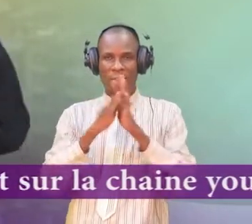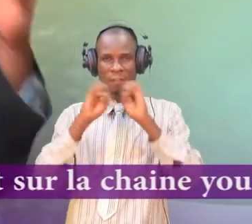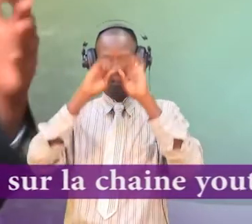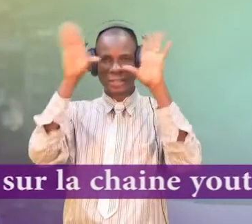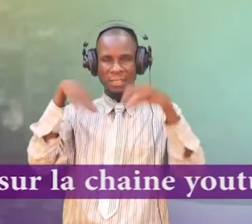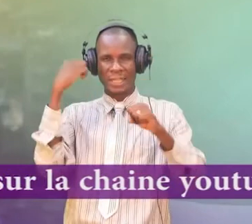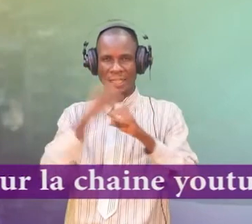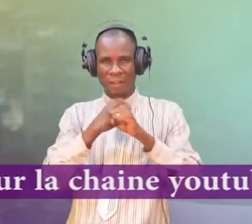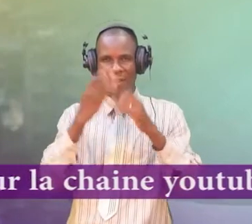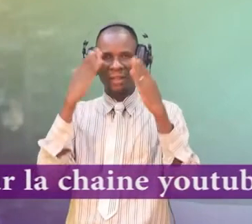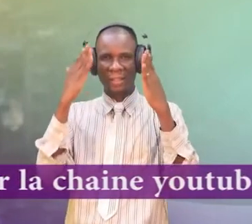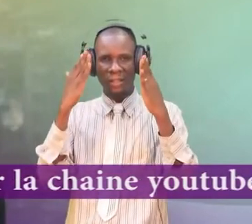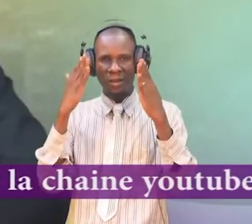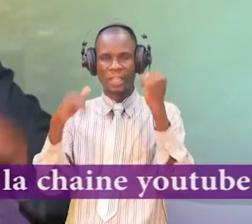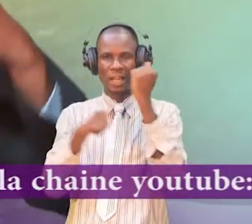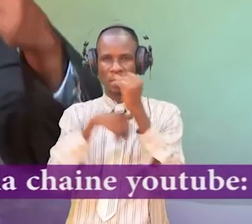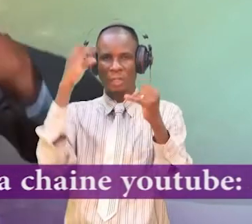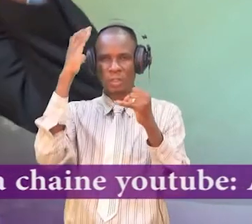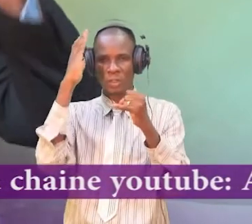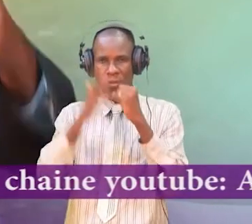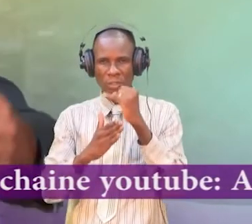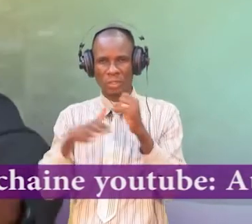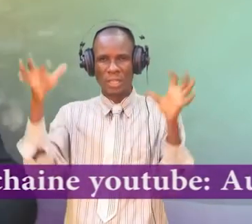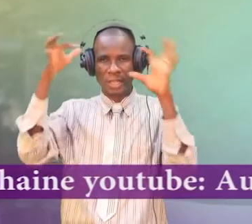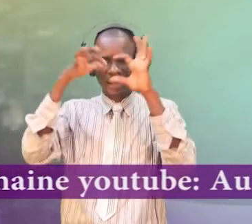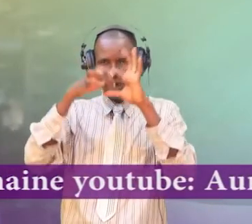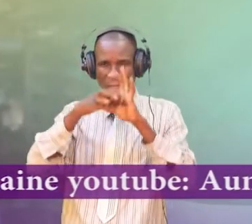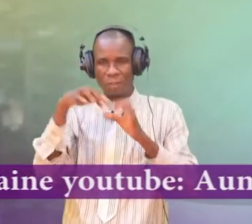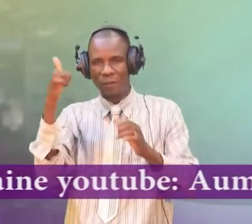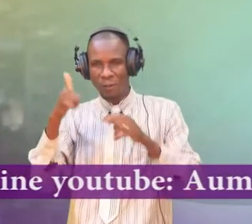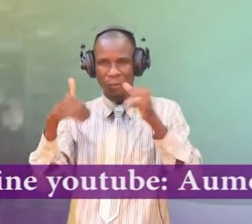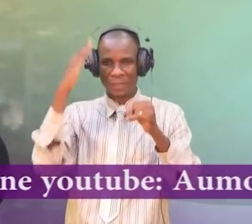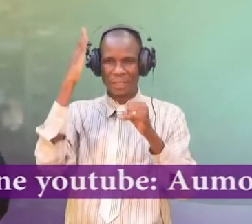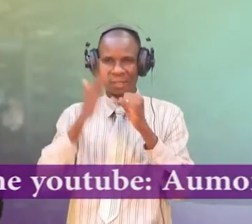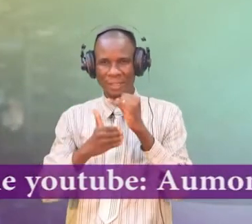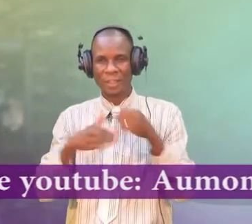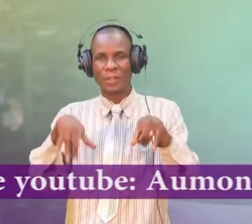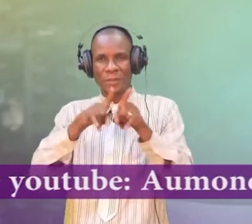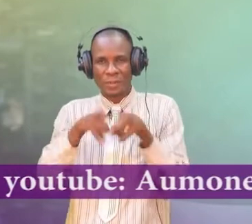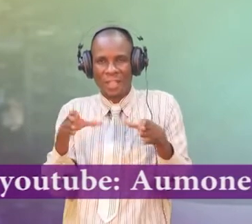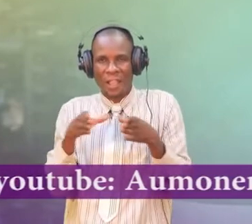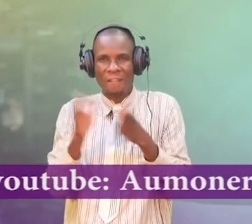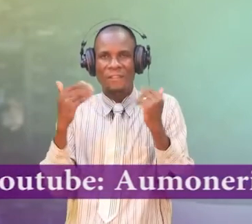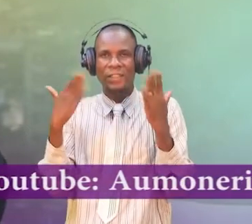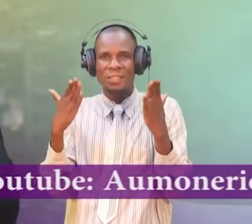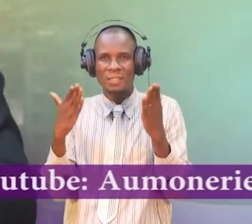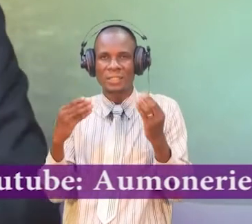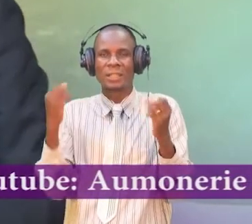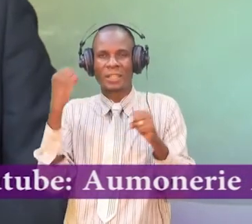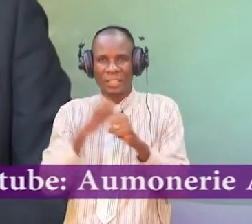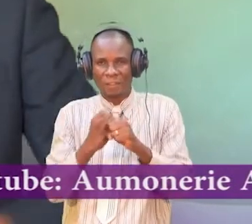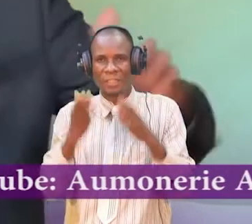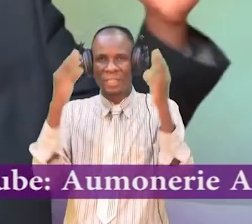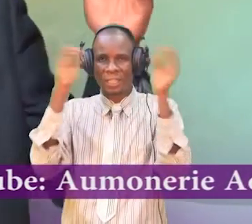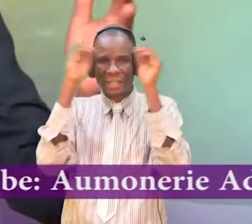bongo ezalaki etinda na nzambe ete mokili mobimba yeba na kosikolama mpe bijalisa minyoso ezonga lisusu na